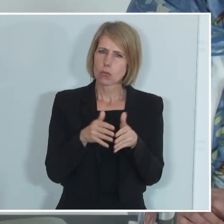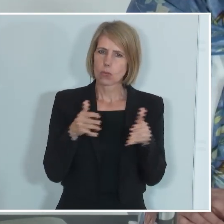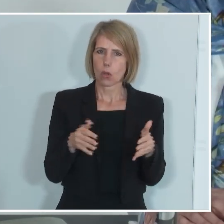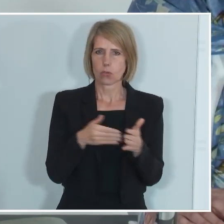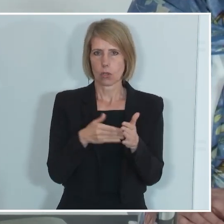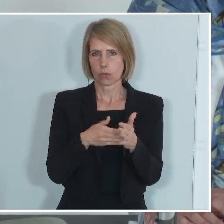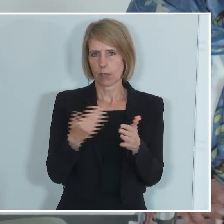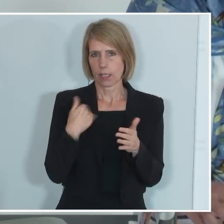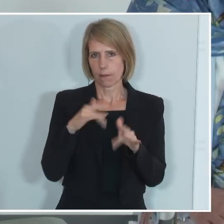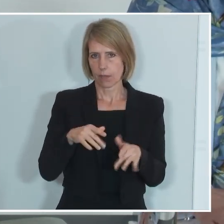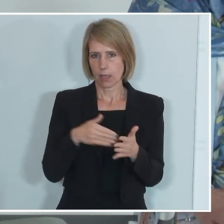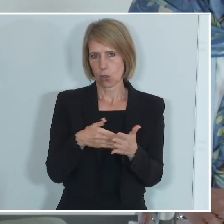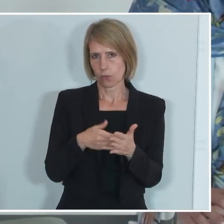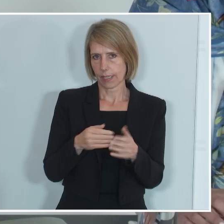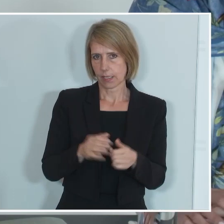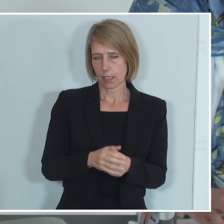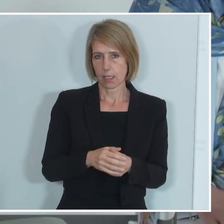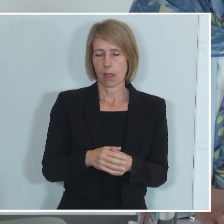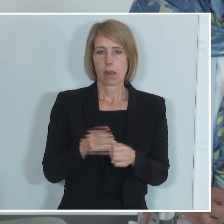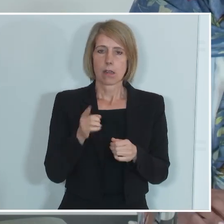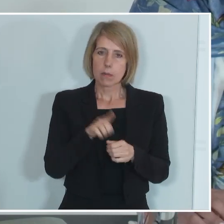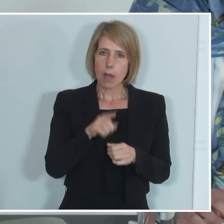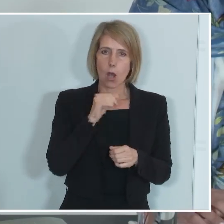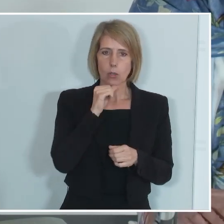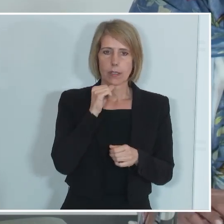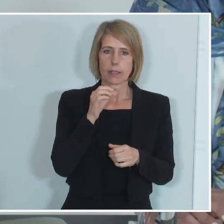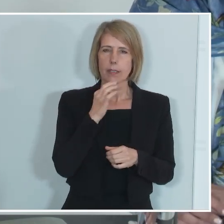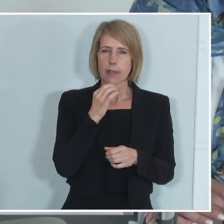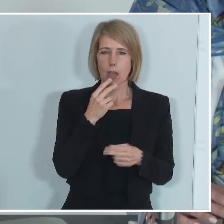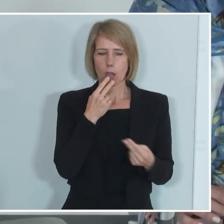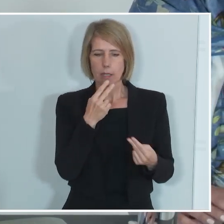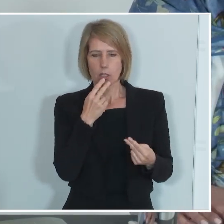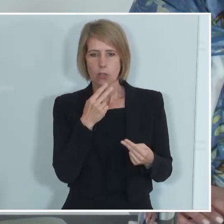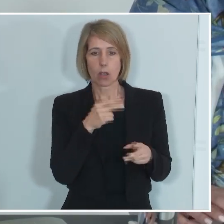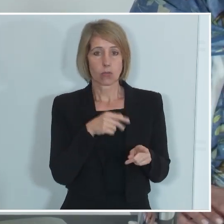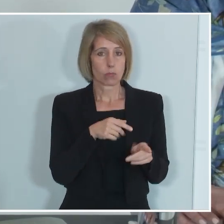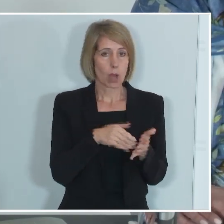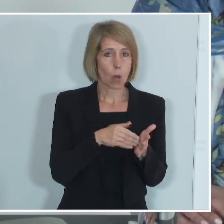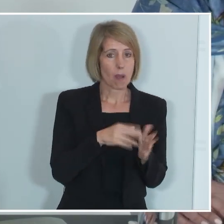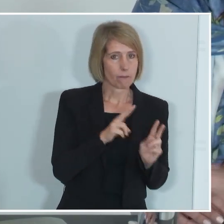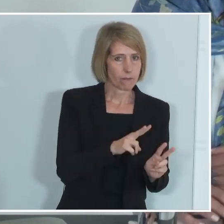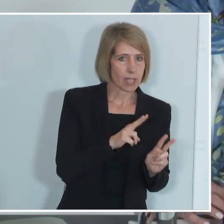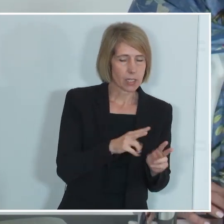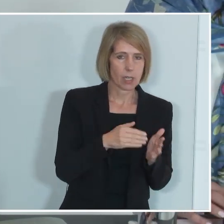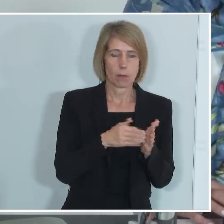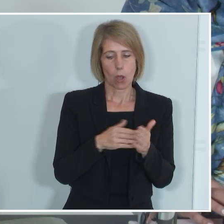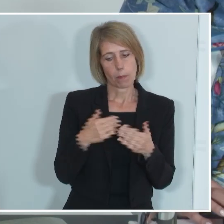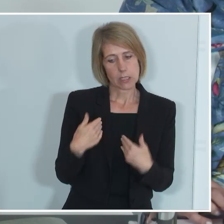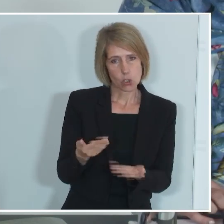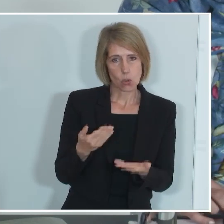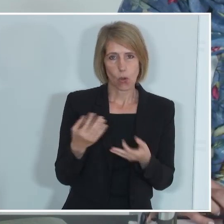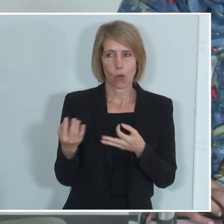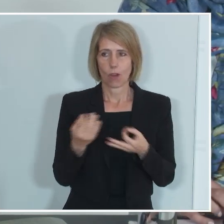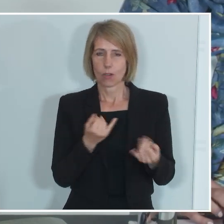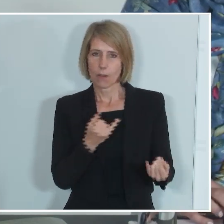Regulierungsnotwendigkeit gegeben war. Gleichzeitig oft eben nicht genau abgewogen wurde, brauchen wir das wirklich, brauchen wir das so und schaffen wir es, dass Regulierungen in